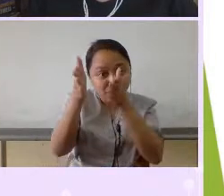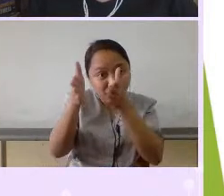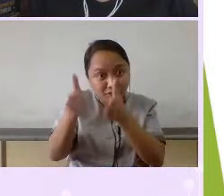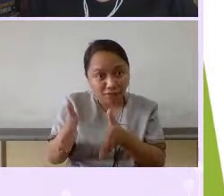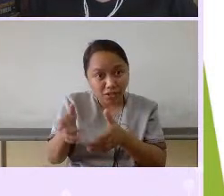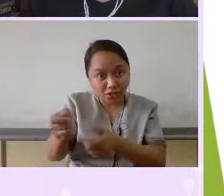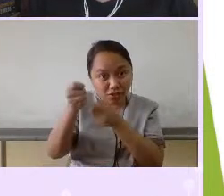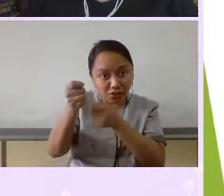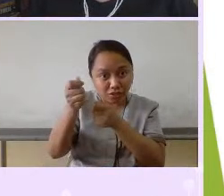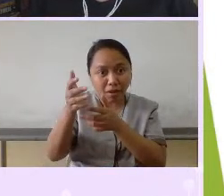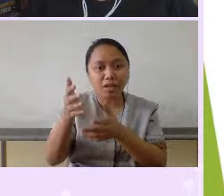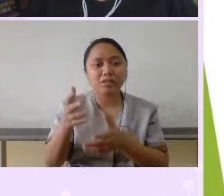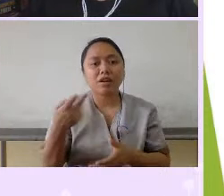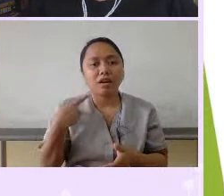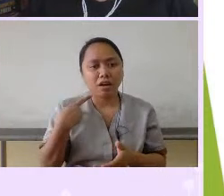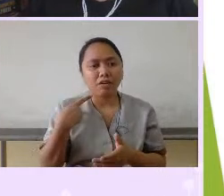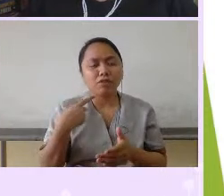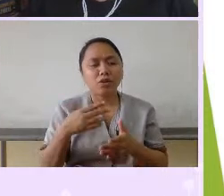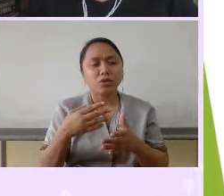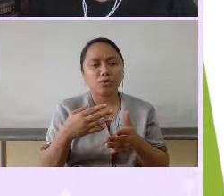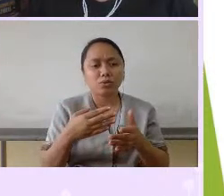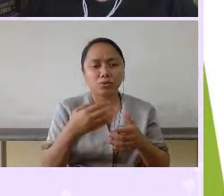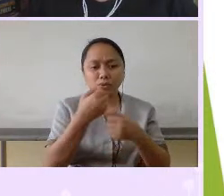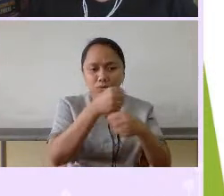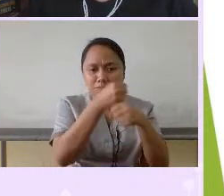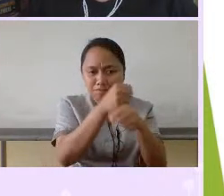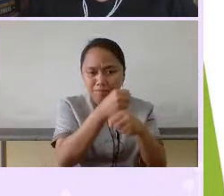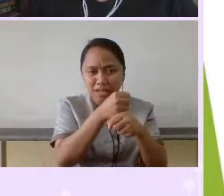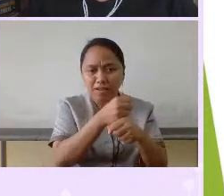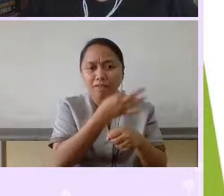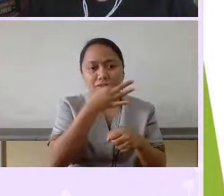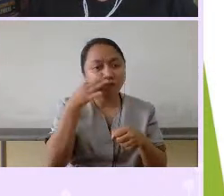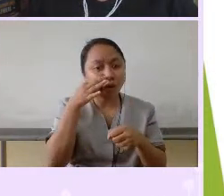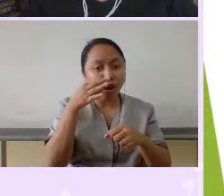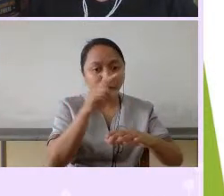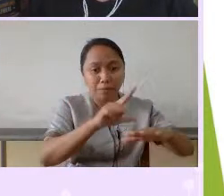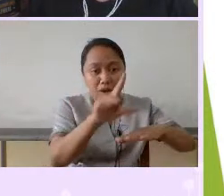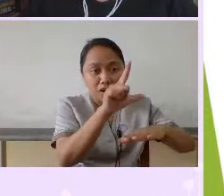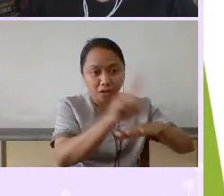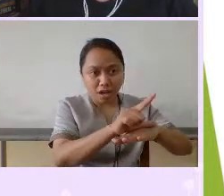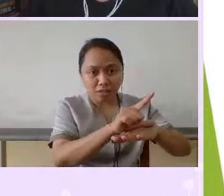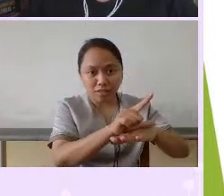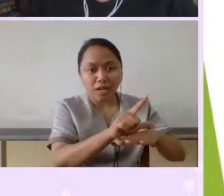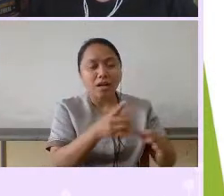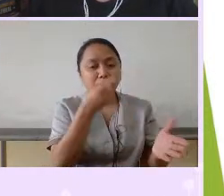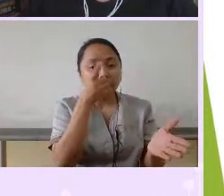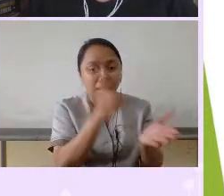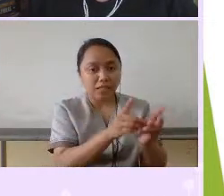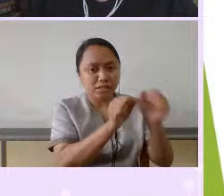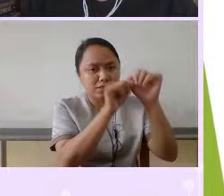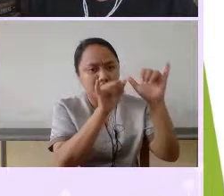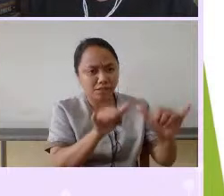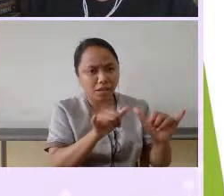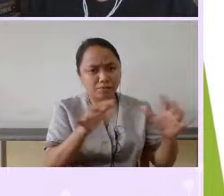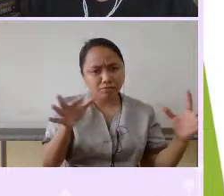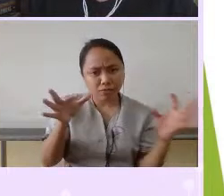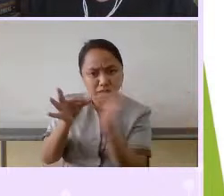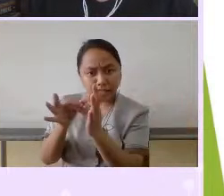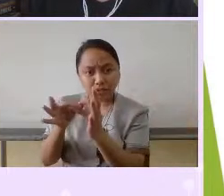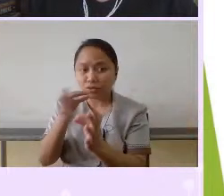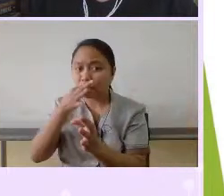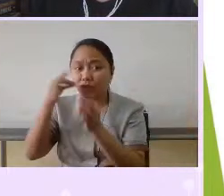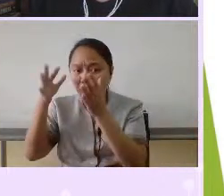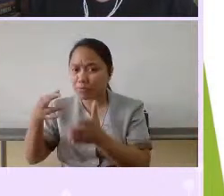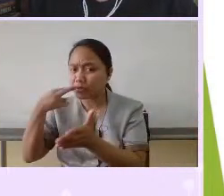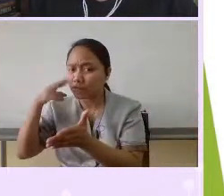lot database system that is linked to the farmers' record in the farmers' database, and to develop